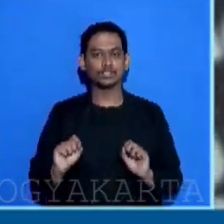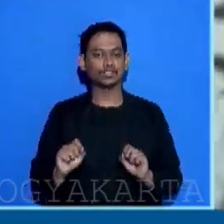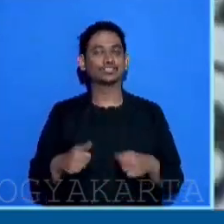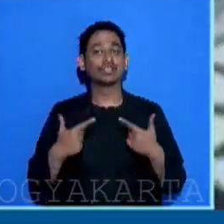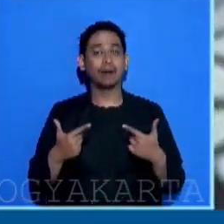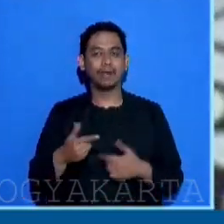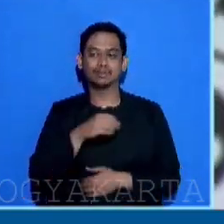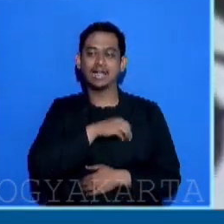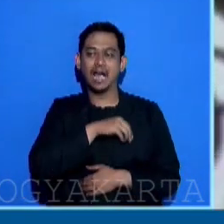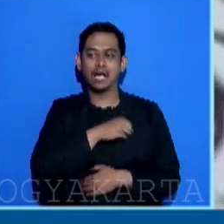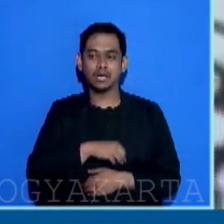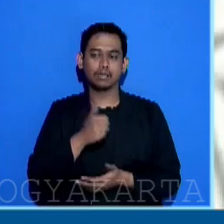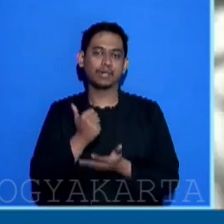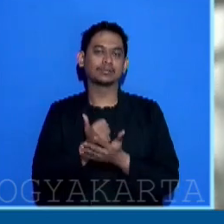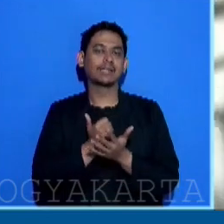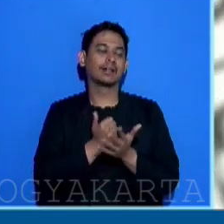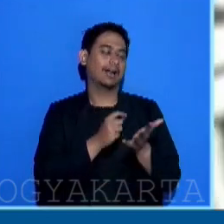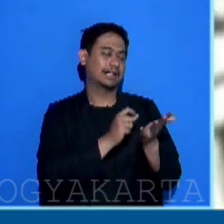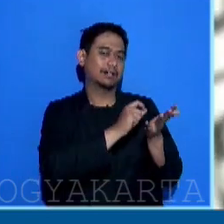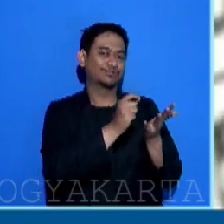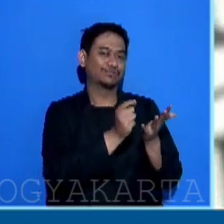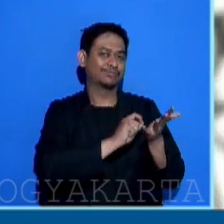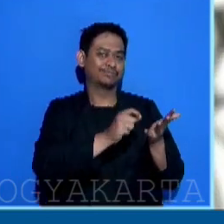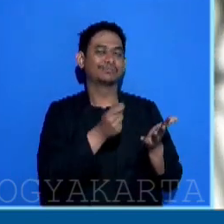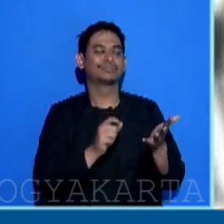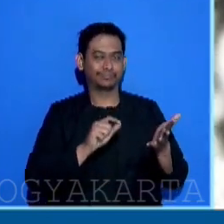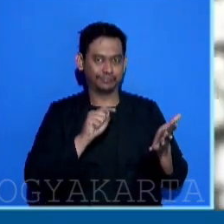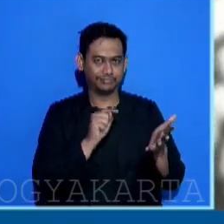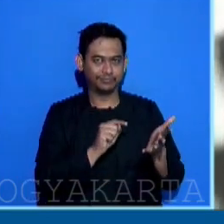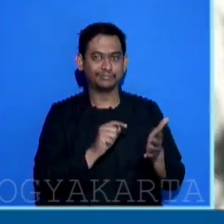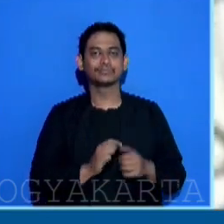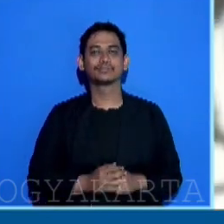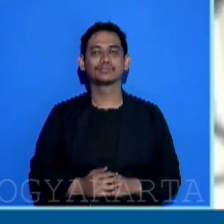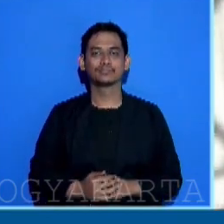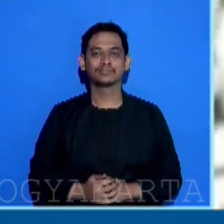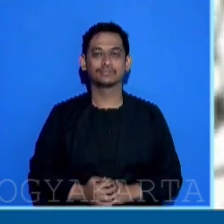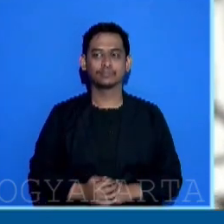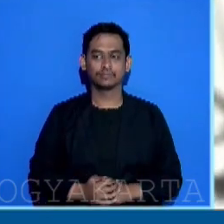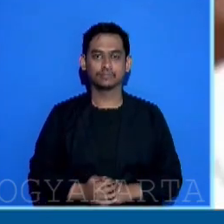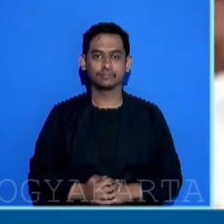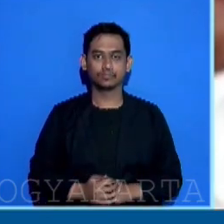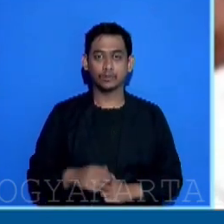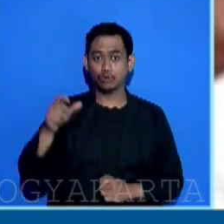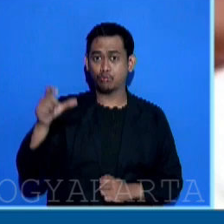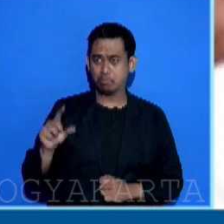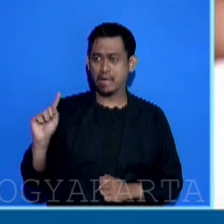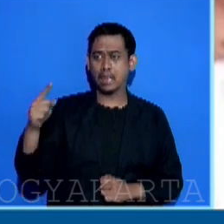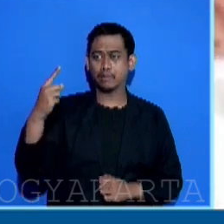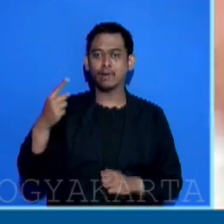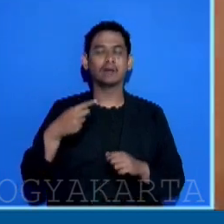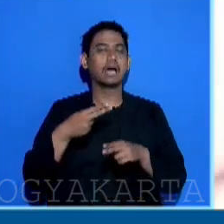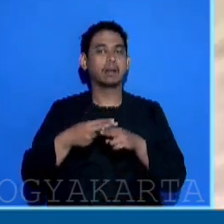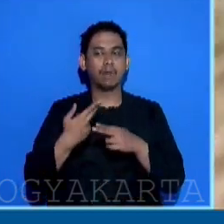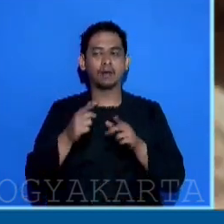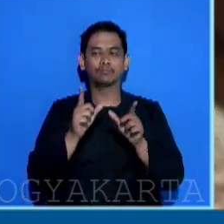Cipta Roso Lan Karso arupi bak tulis salah setunggalipun Inggih menika Wati ingkang sampun tepang kalian asiling seni batik